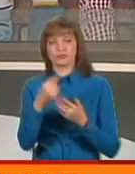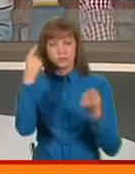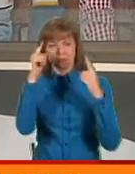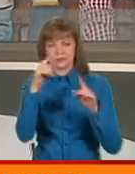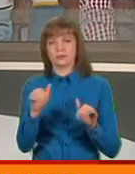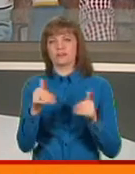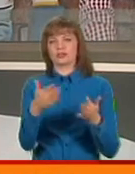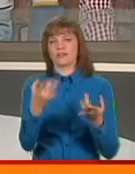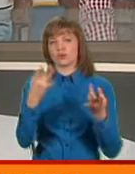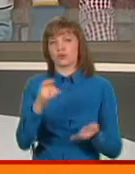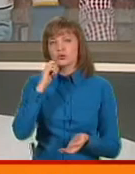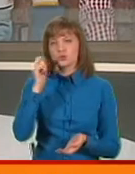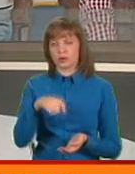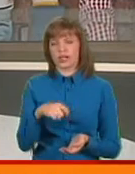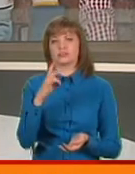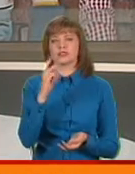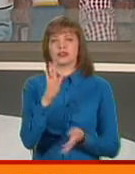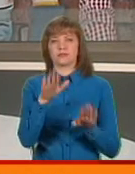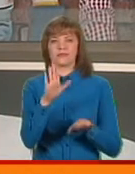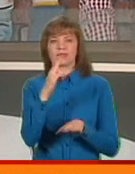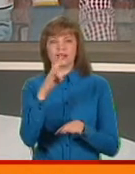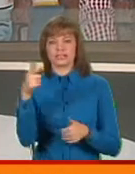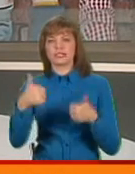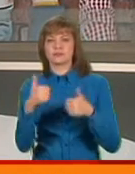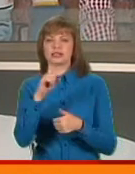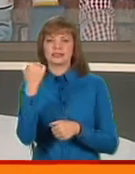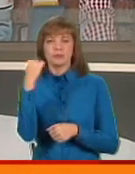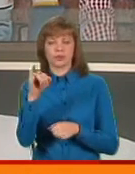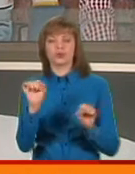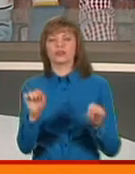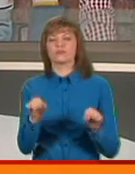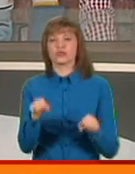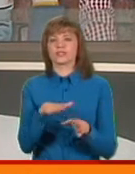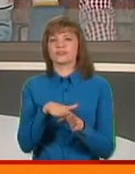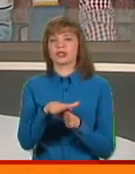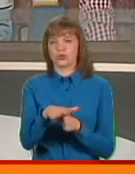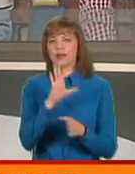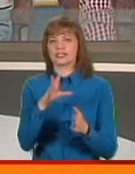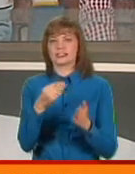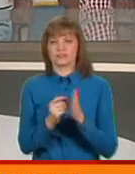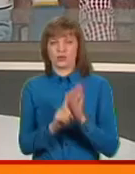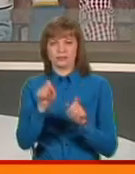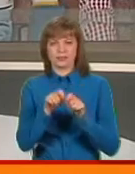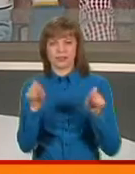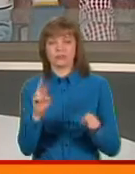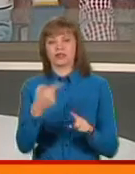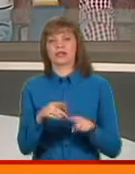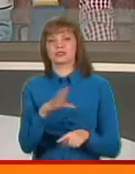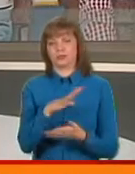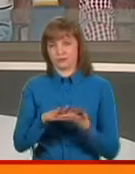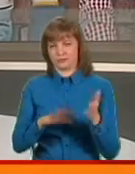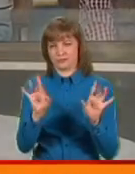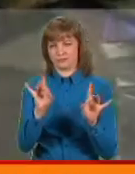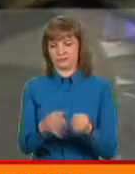ідеї представили прості українці. На ВДНГ вони змагалися за перемогу і можливість реалізувати свої стартапи. Як це було? До вашої